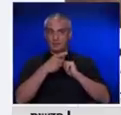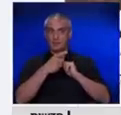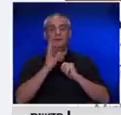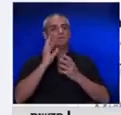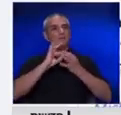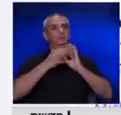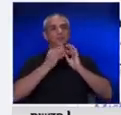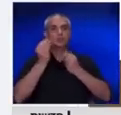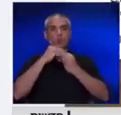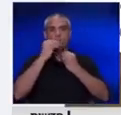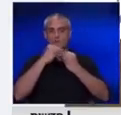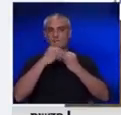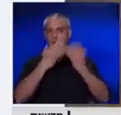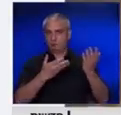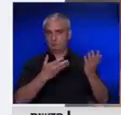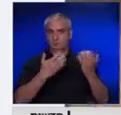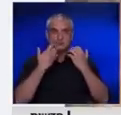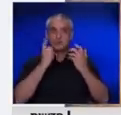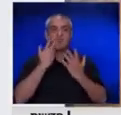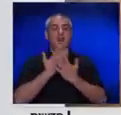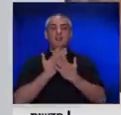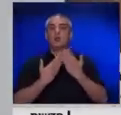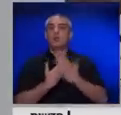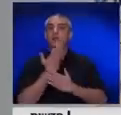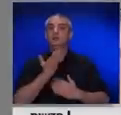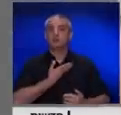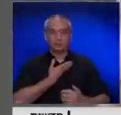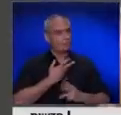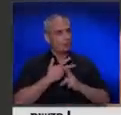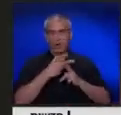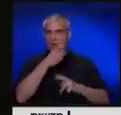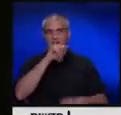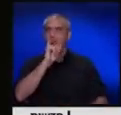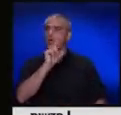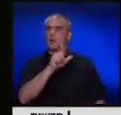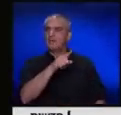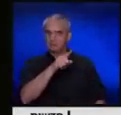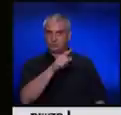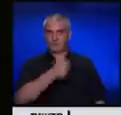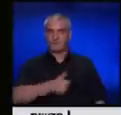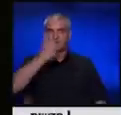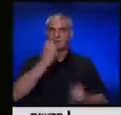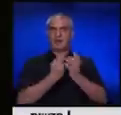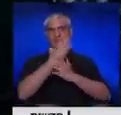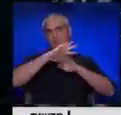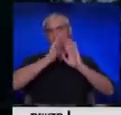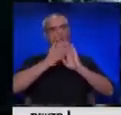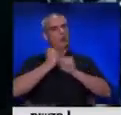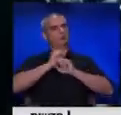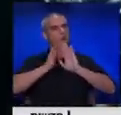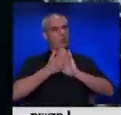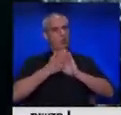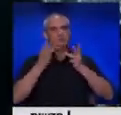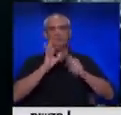ושרשרו עוד ועוד סיפורים. אבל העדויות החדשות שהגיעו נגעו לא רק ליורם לוינשטיין, המנהל המייסד הכל יכול,